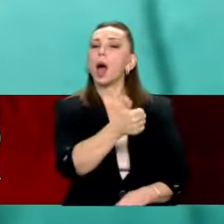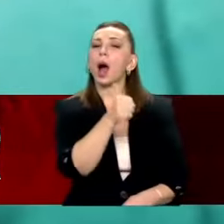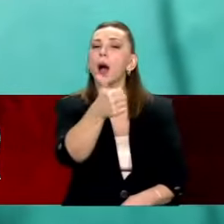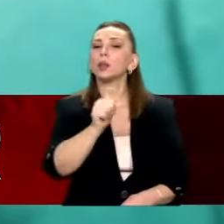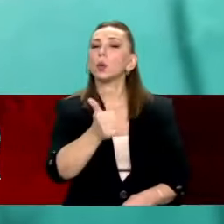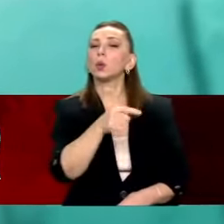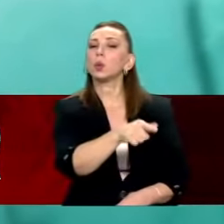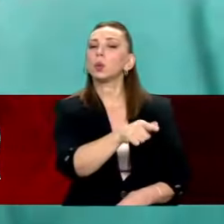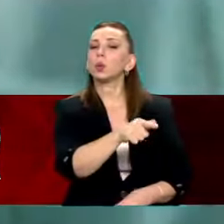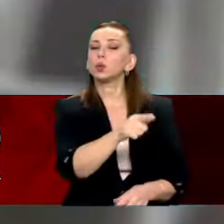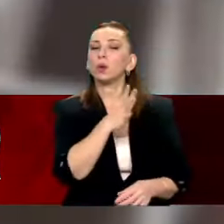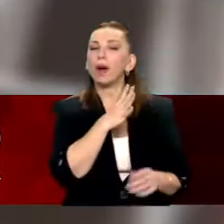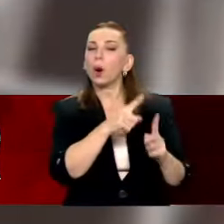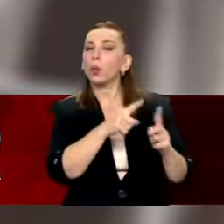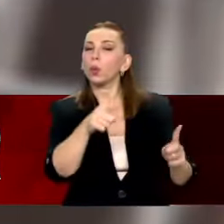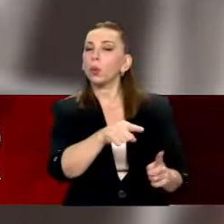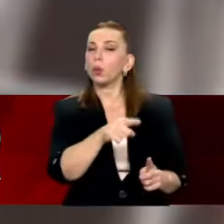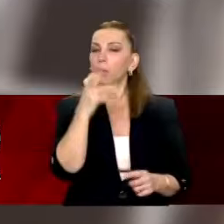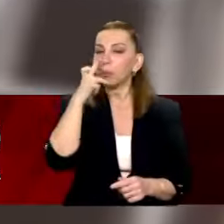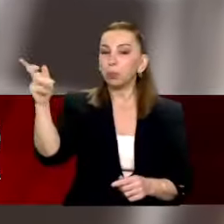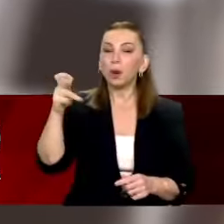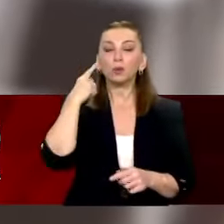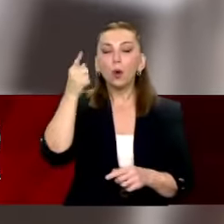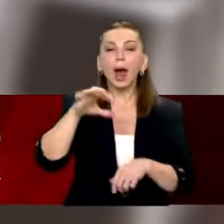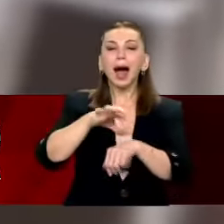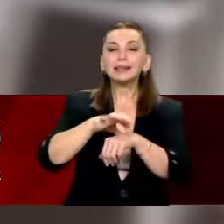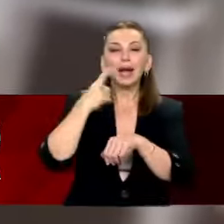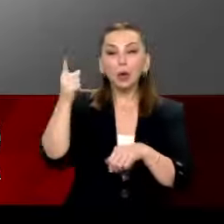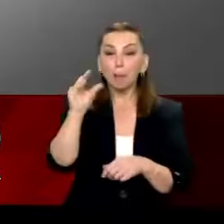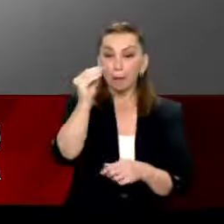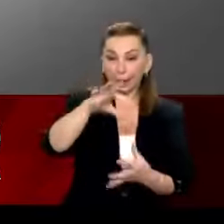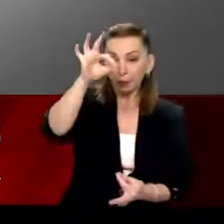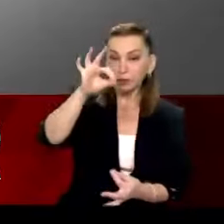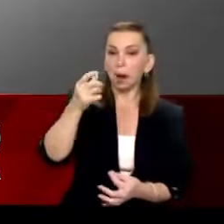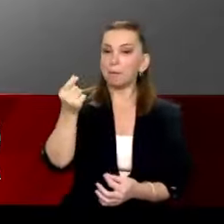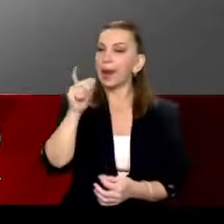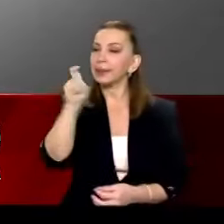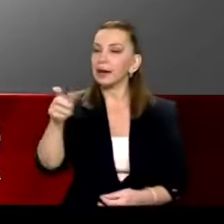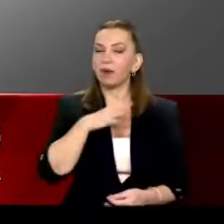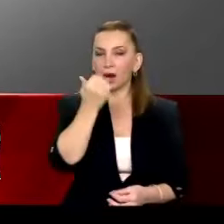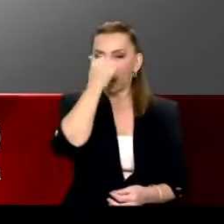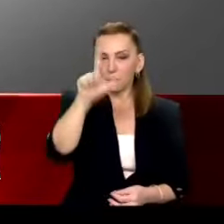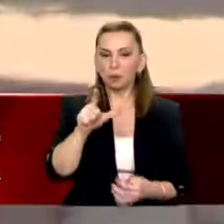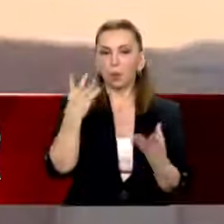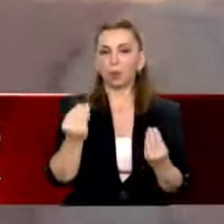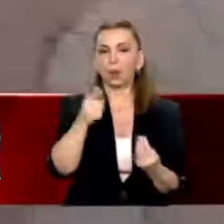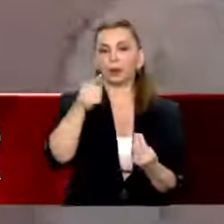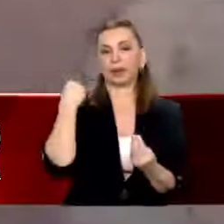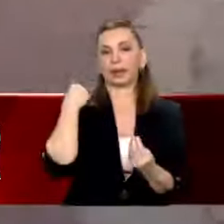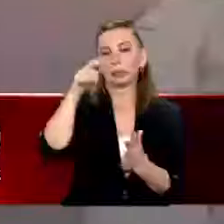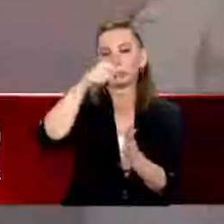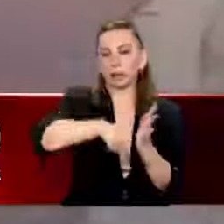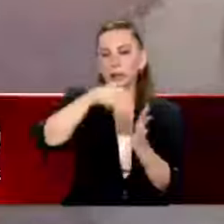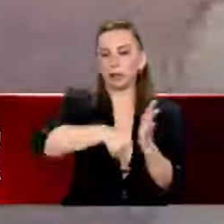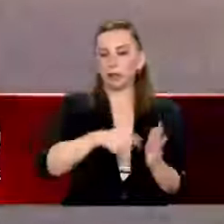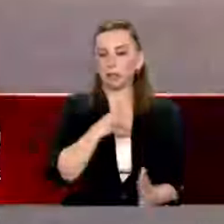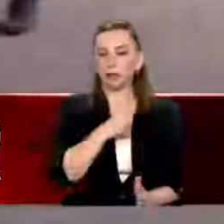dahası hastanelerden maaş artı bebek başına para teklifi de aldılar işte kan donduran yeni detaylar Ne söyleyeceksiniz